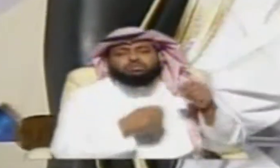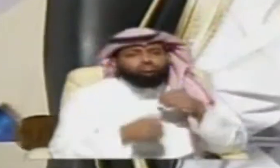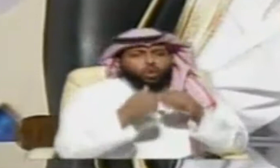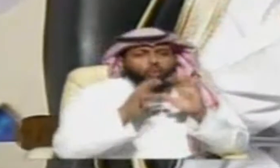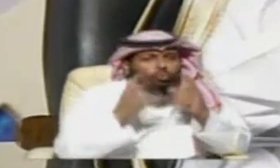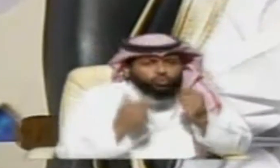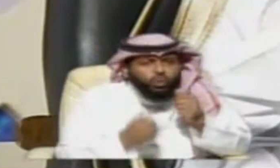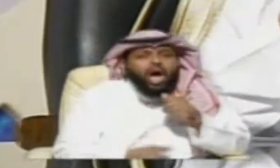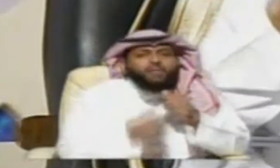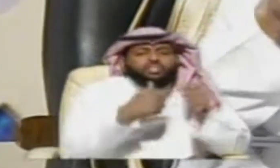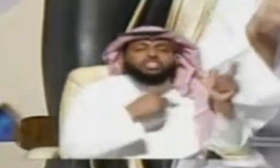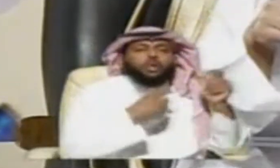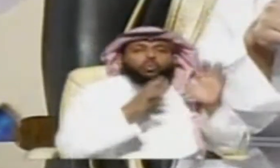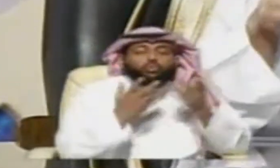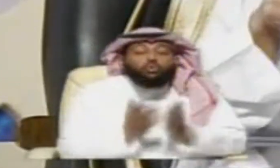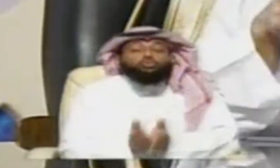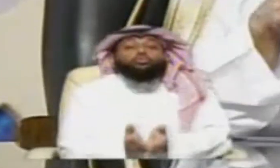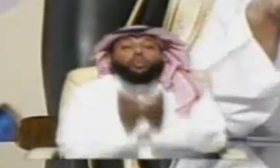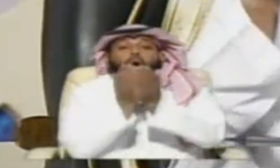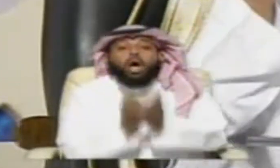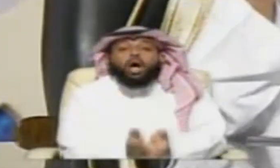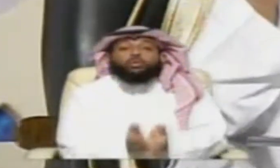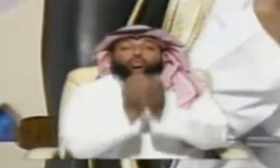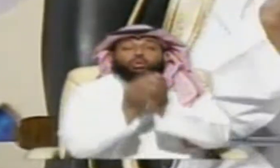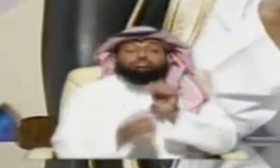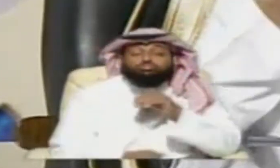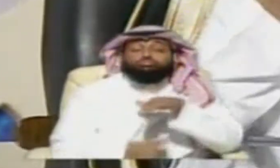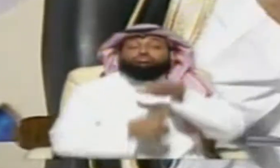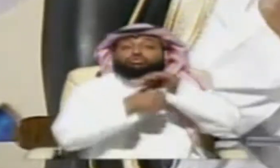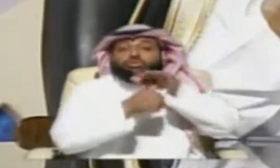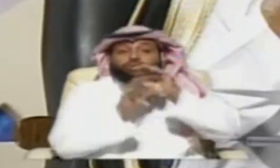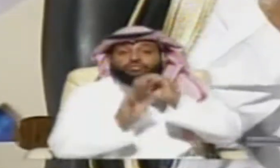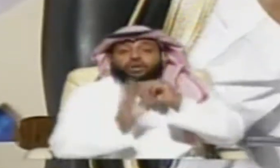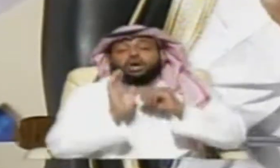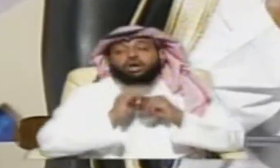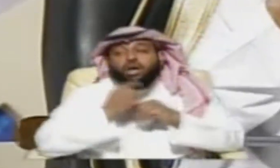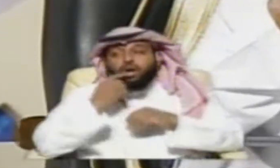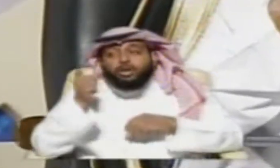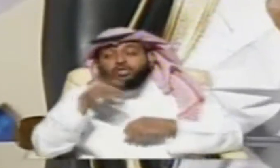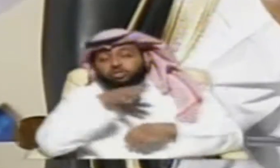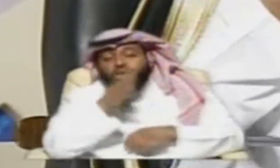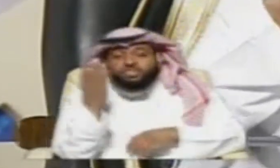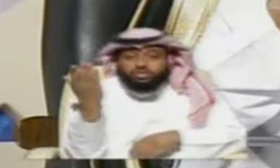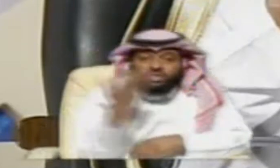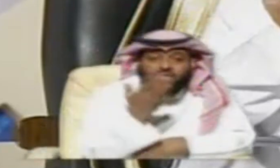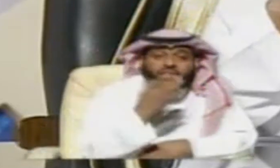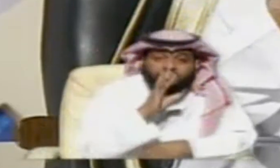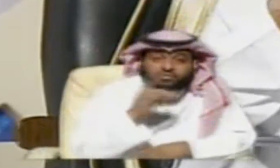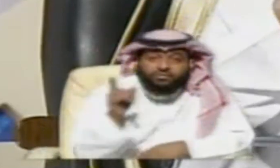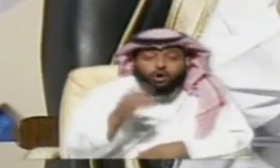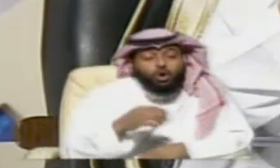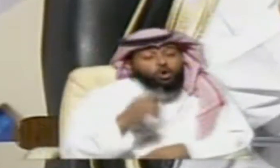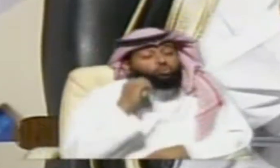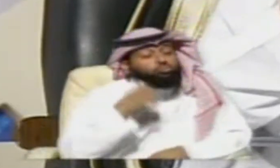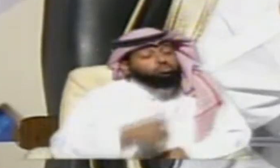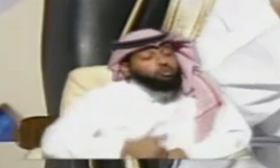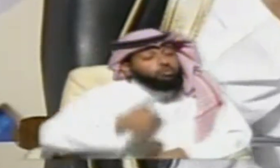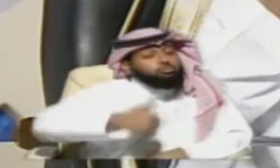تنكأ بالعدو وتقوي المسلمين، أتهزأ بالدعاء وتزدريه، وما تدري بما صنع